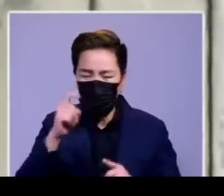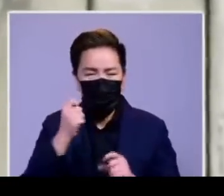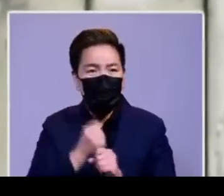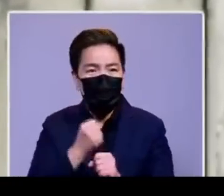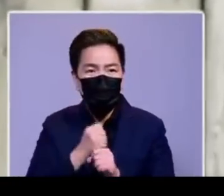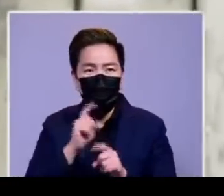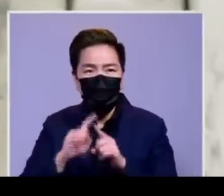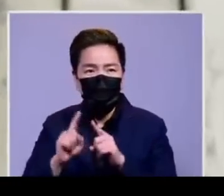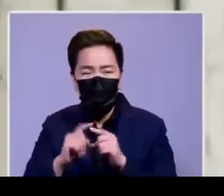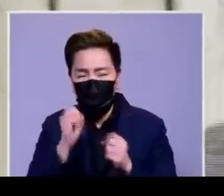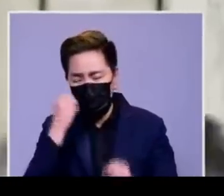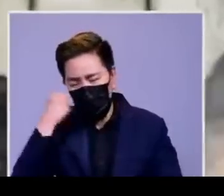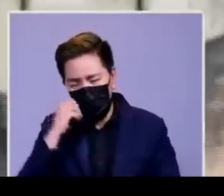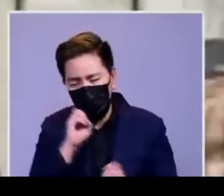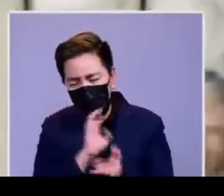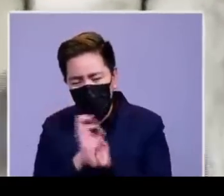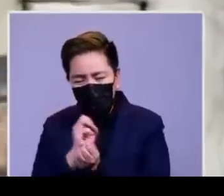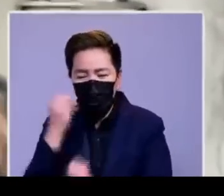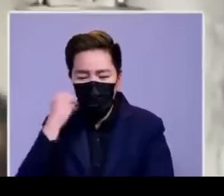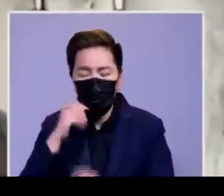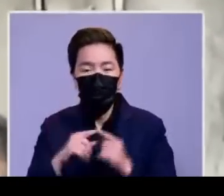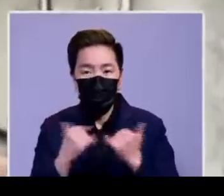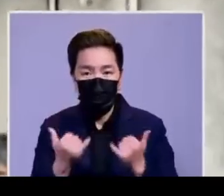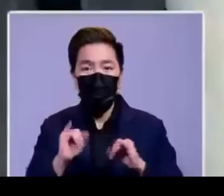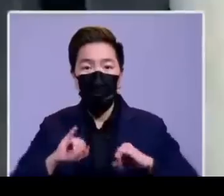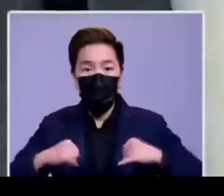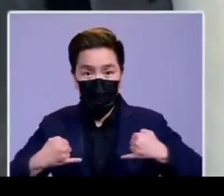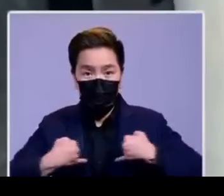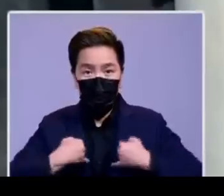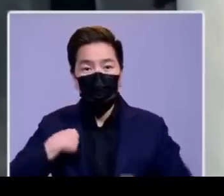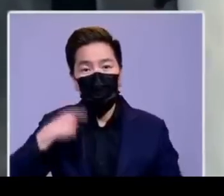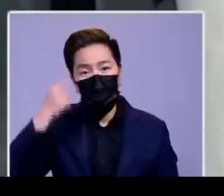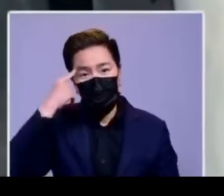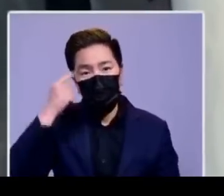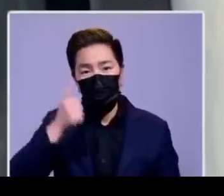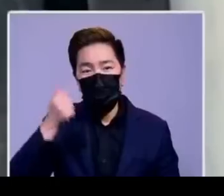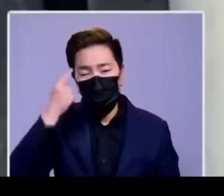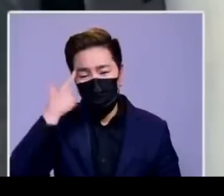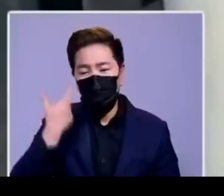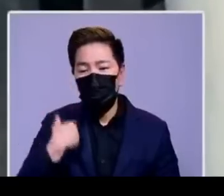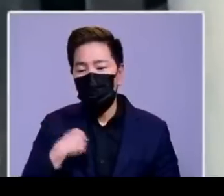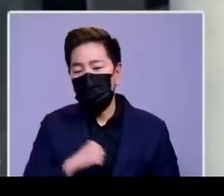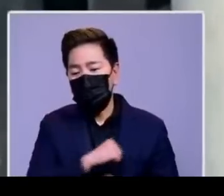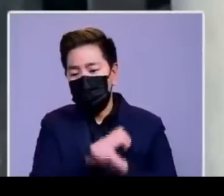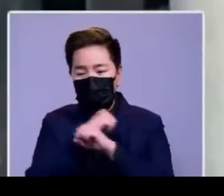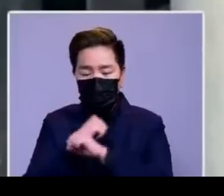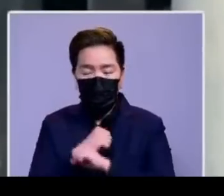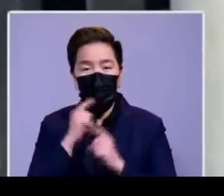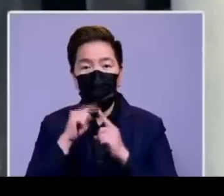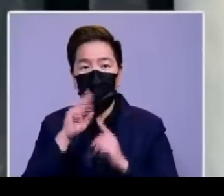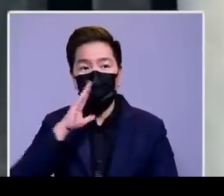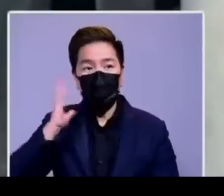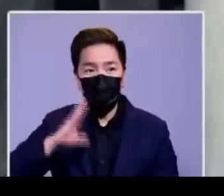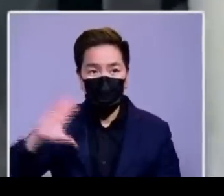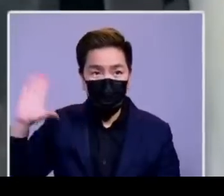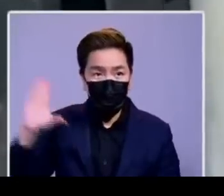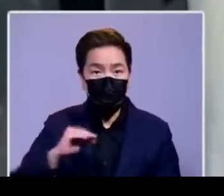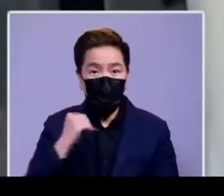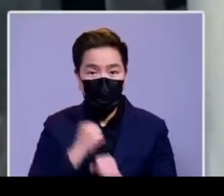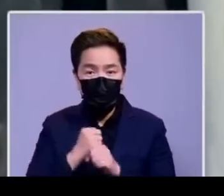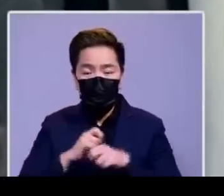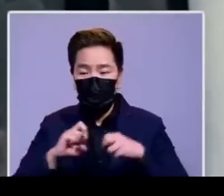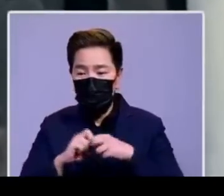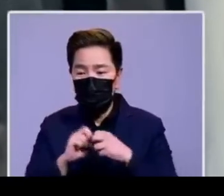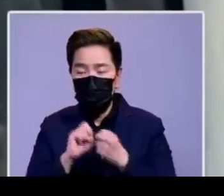ากการทำงานค่อนข้างที่จะบ่อยซึ่งทางเจ้าของโรงงานเขาก็หวังดีนะเพื่อที่จะป้องกันในช่วงกลับมาทำงานเนี่ยไม่ให้เกิดอุบัติ